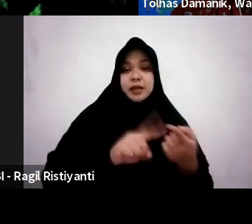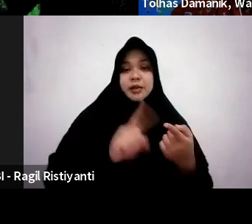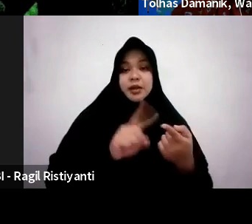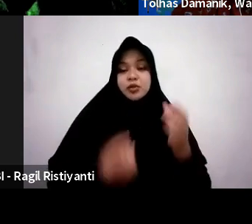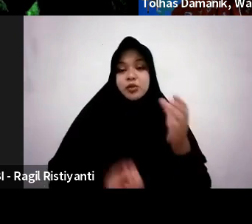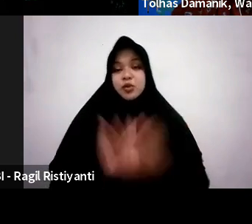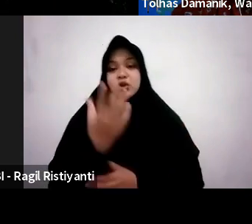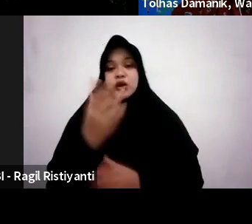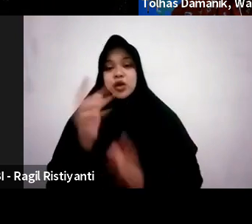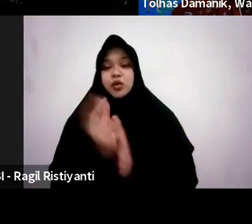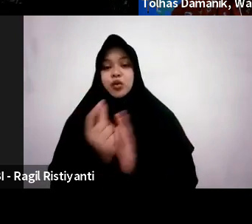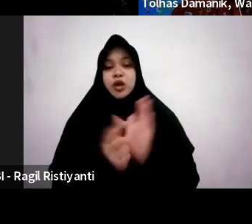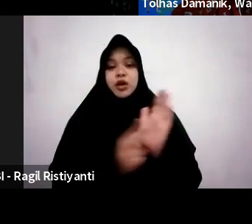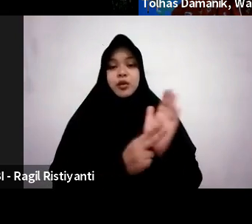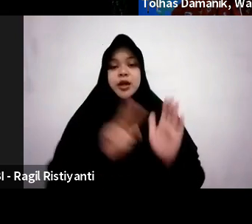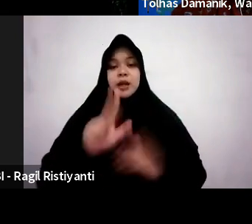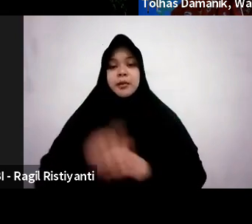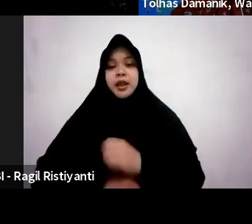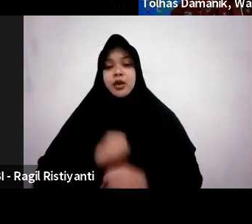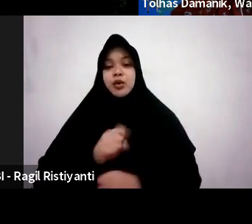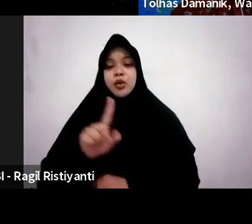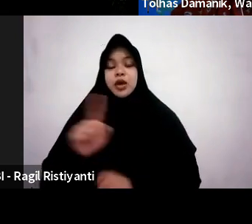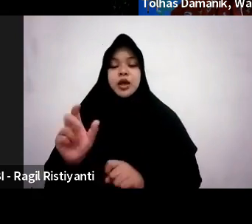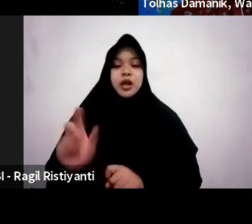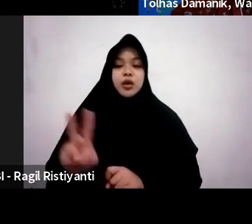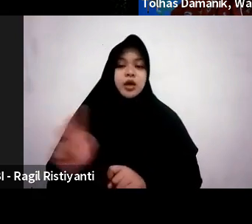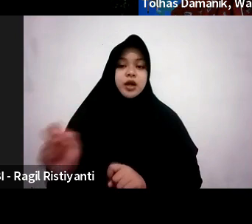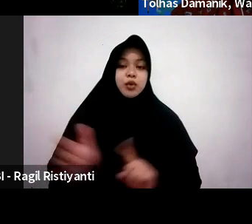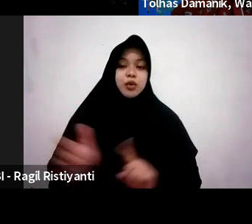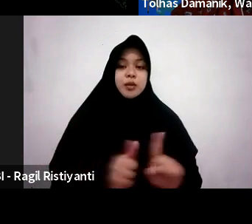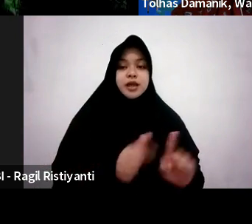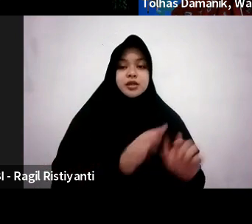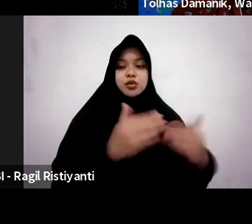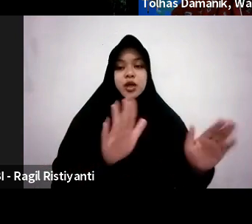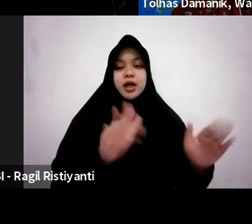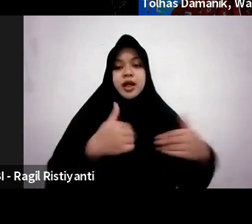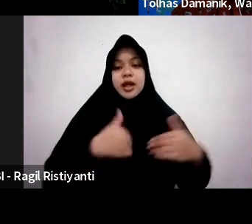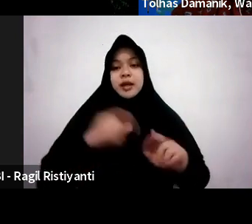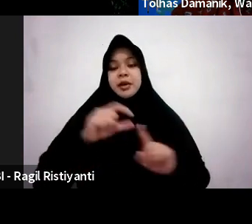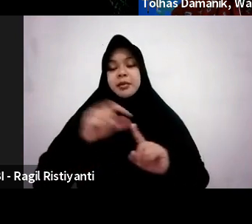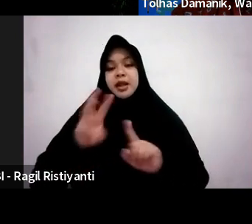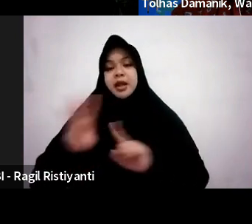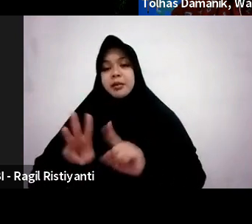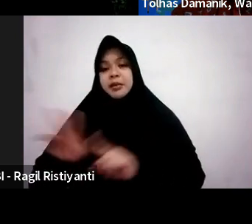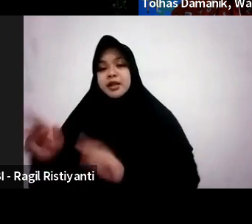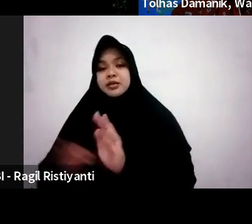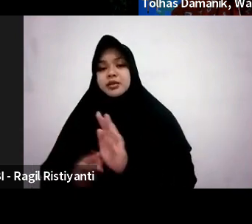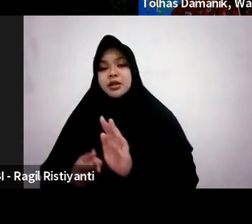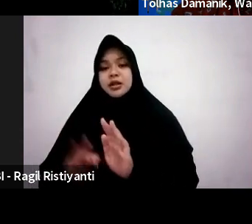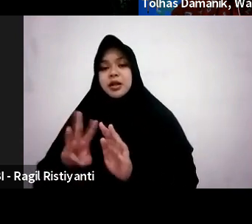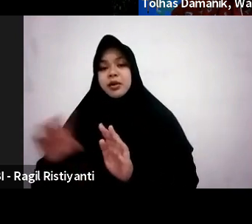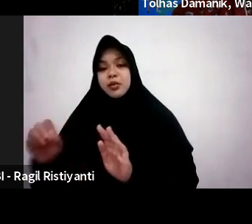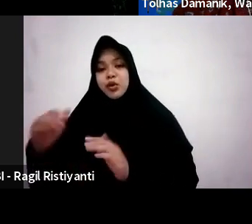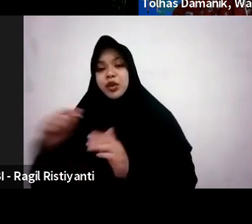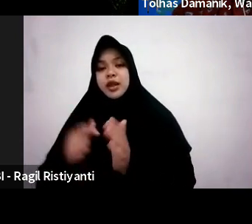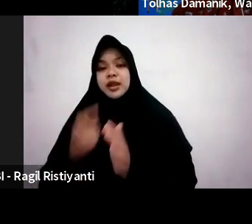misalnya undang-undang delapan tahun 2016 kemudian sudah ada turunanya melalui PP nomor 13 tahun 2020 tentang akomodasi yang